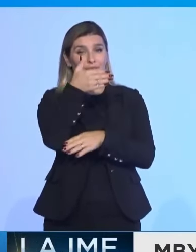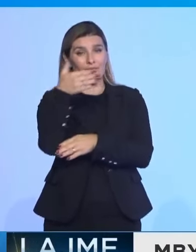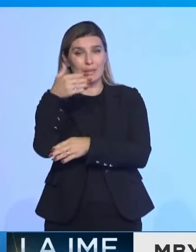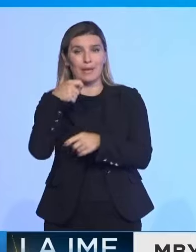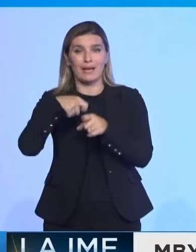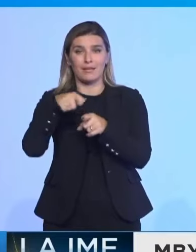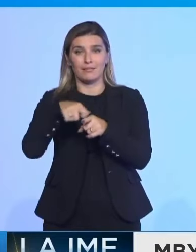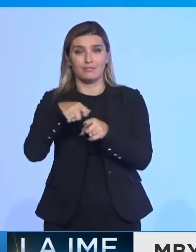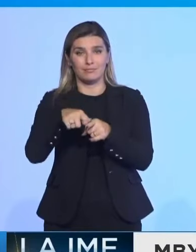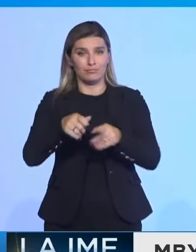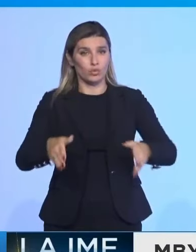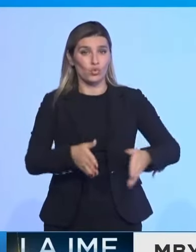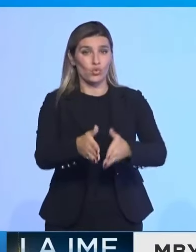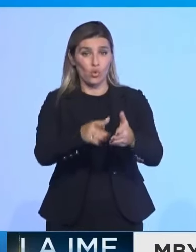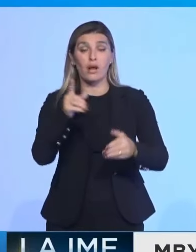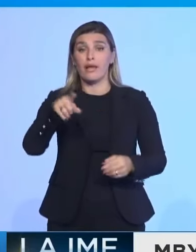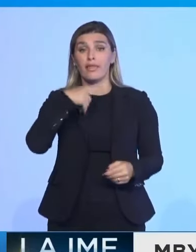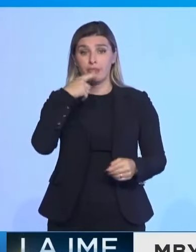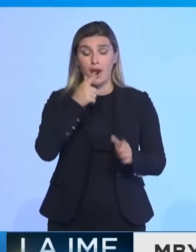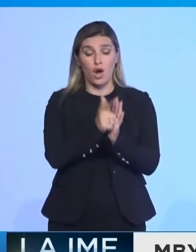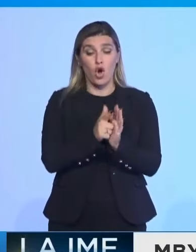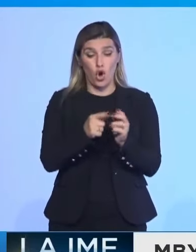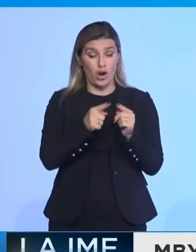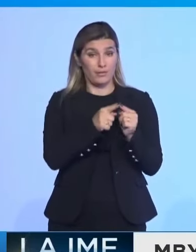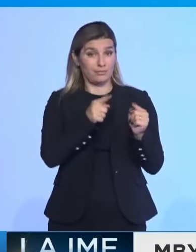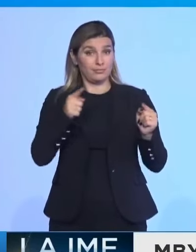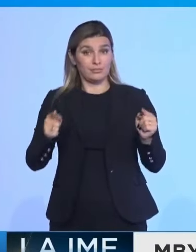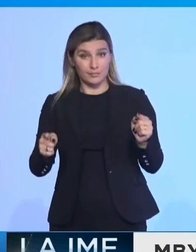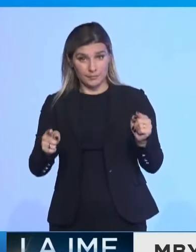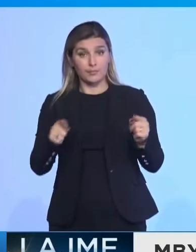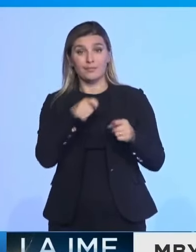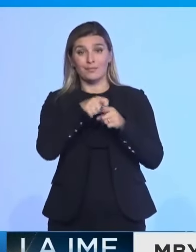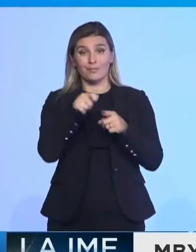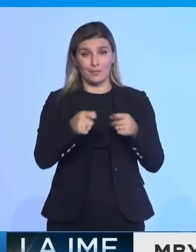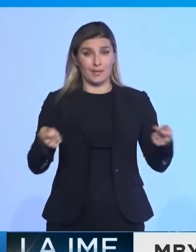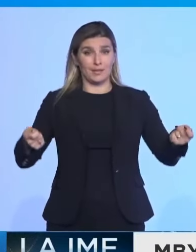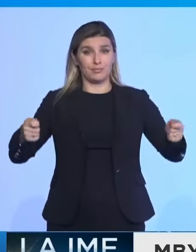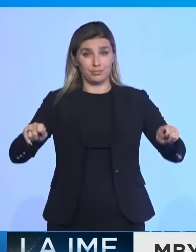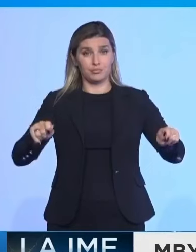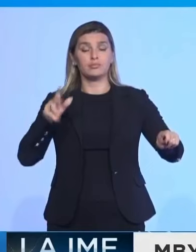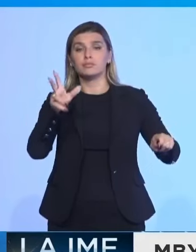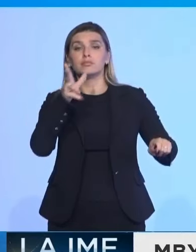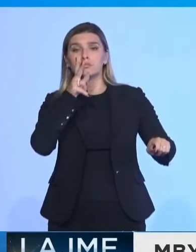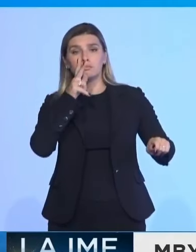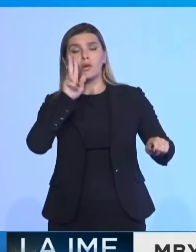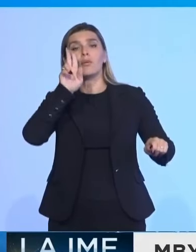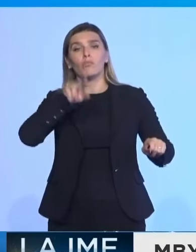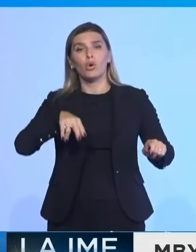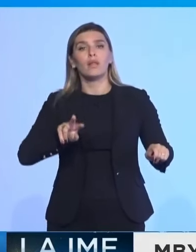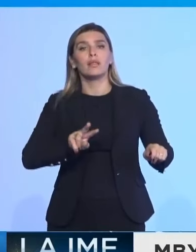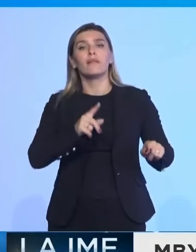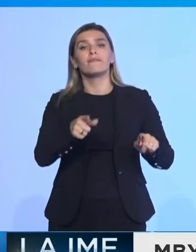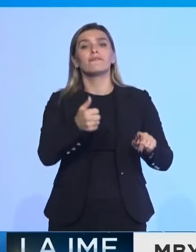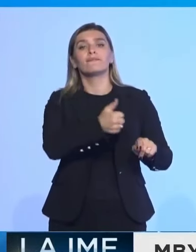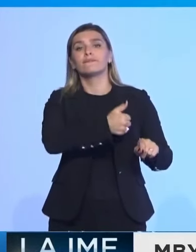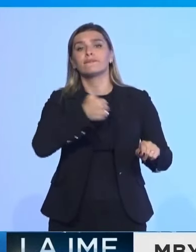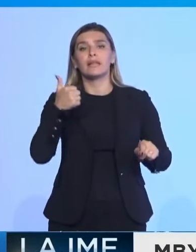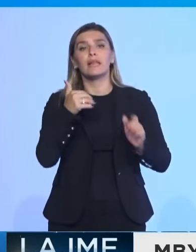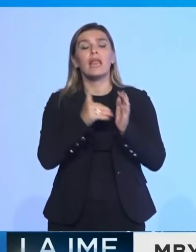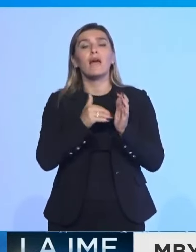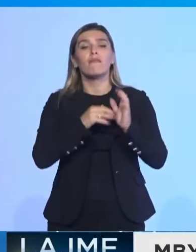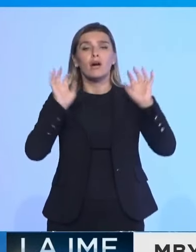kryerjen e punimeve tha se gjatë kësaj periudhe sa rruga do të jetë e bllokuar, do të mundsohen për qarkullim vetëm automjetet